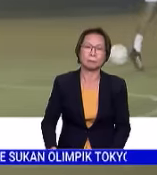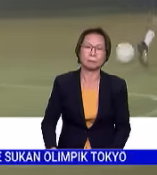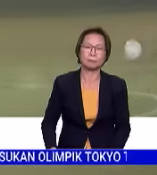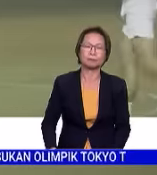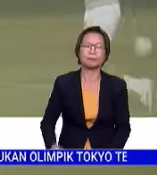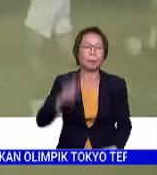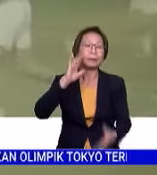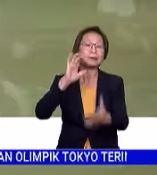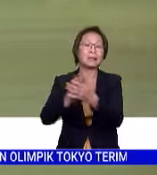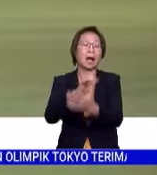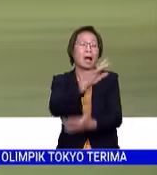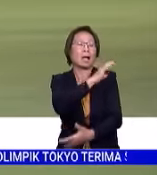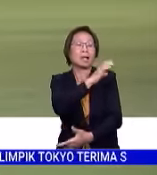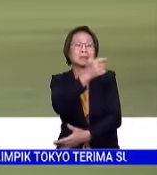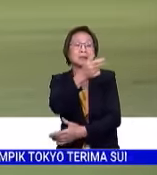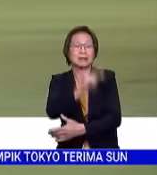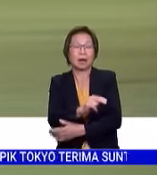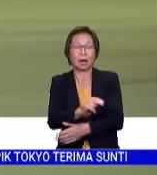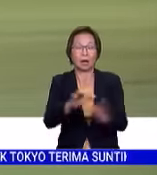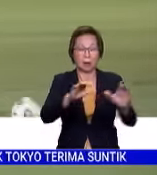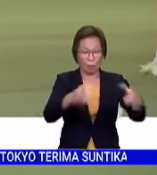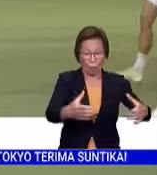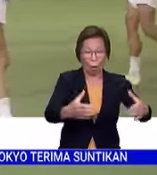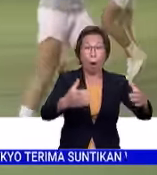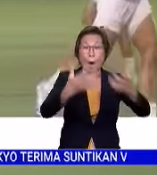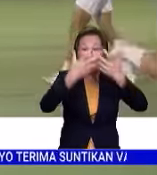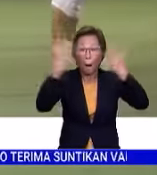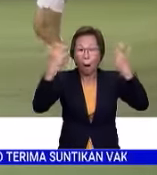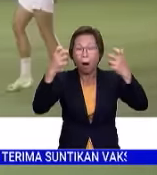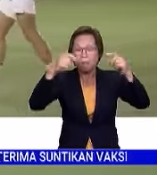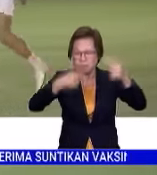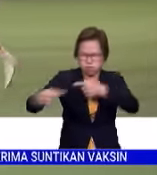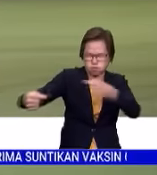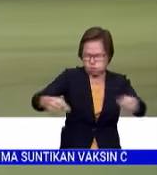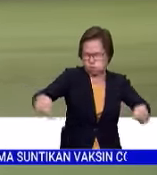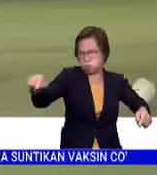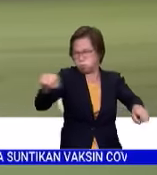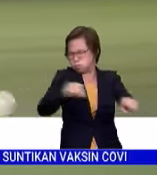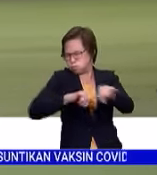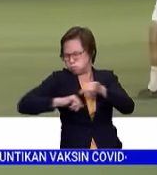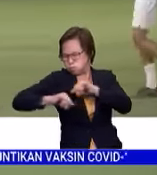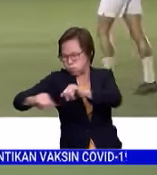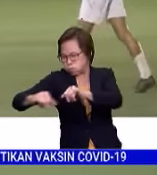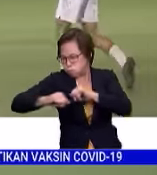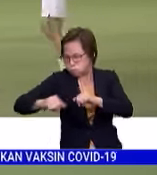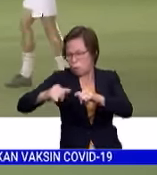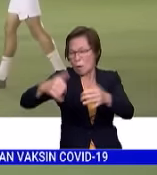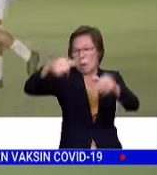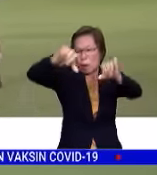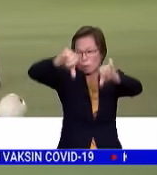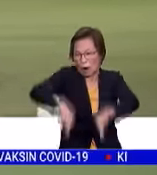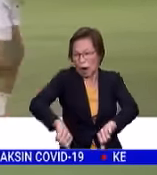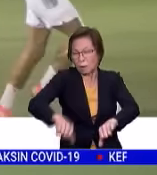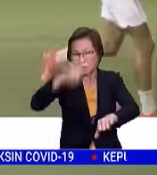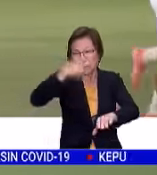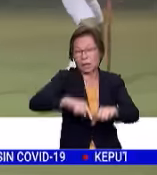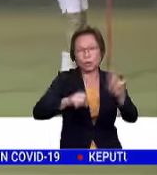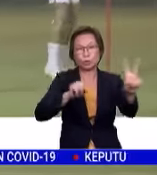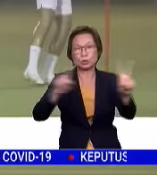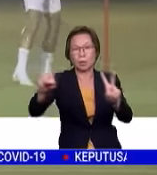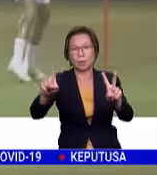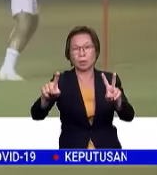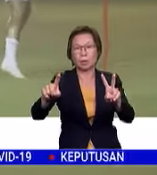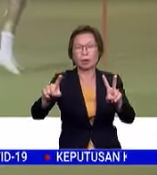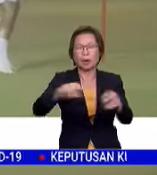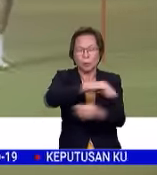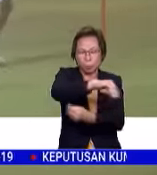Cheng Ho yakin skuad kebangsaan kali ini mampu bersaing sama hebat dengan skuad negara yang menewaskan Thailand 2-1 pada aksi pertama